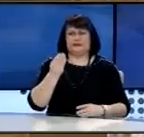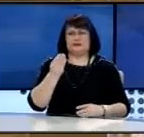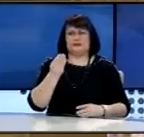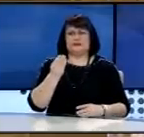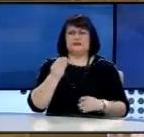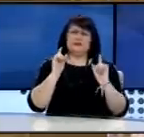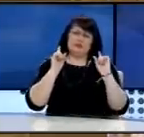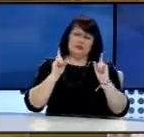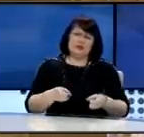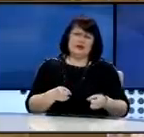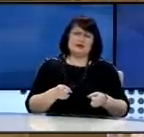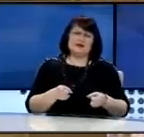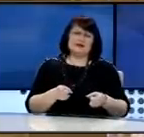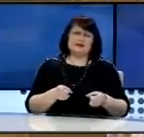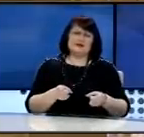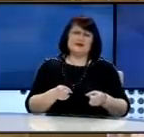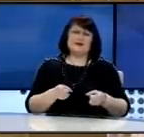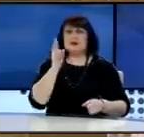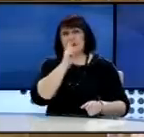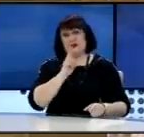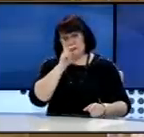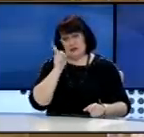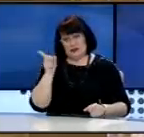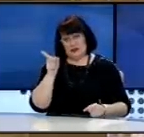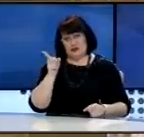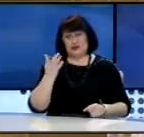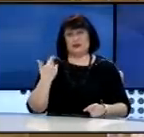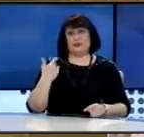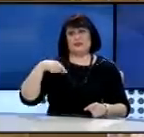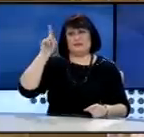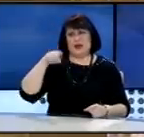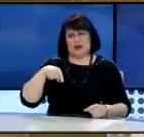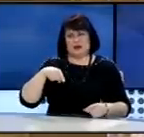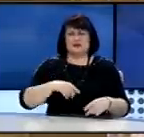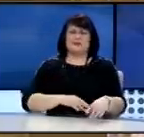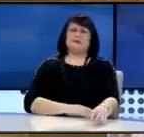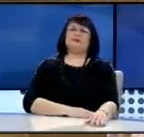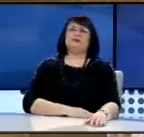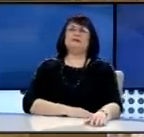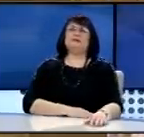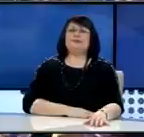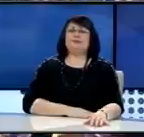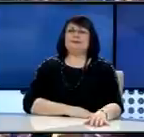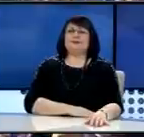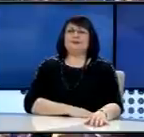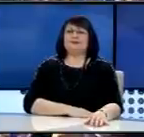απόφαση της Ρωσίας πριν από λίγες μέρες.